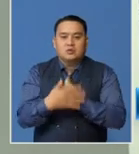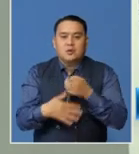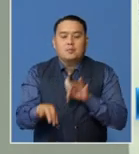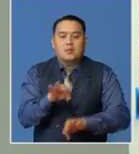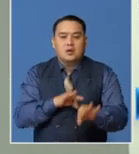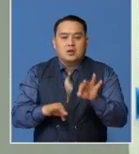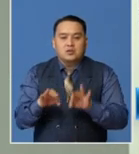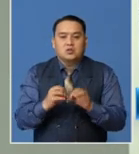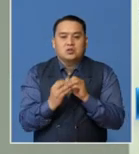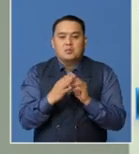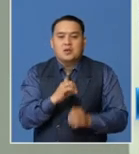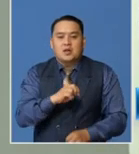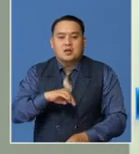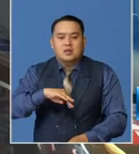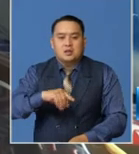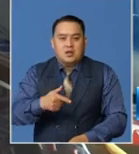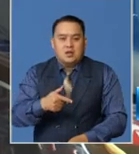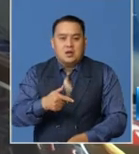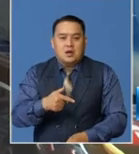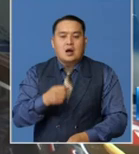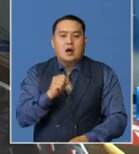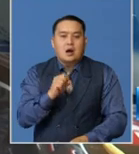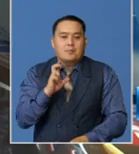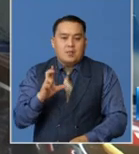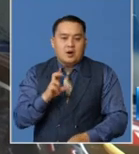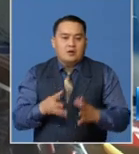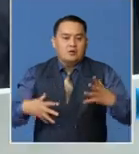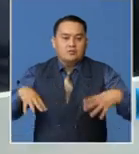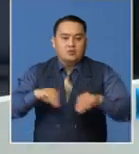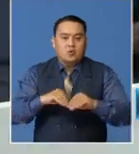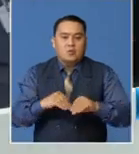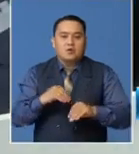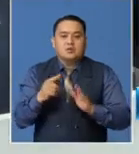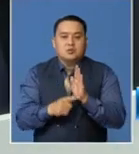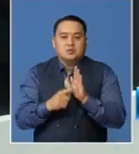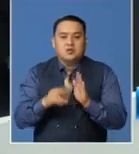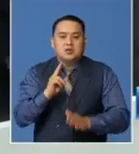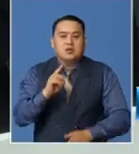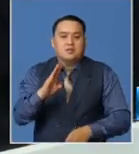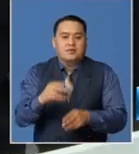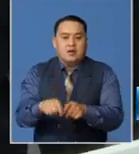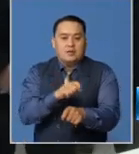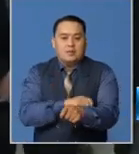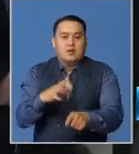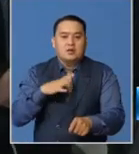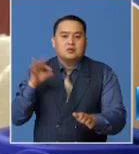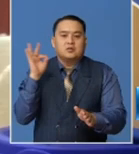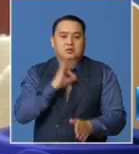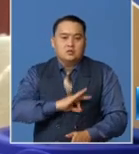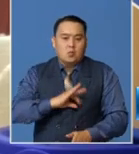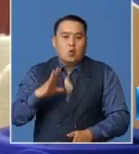проекта почти 14 миллиардов тенге локи а и без общей площади семь с половиной тысяч квадратных метров уже были введены в эксплуатацию